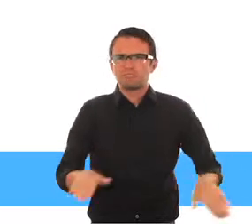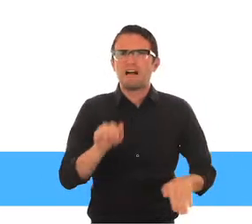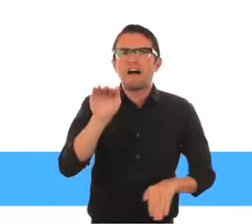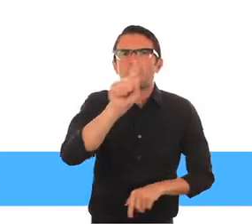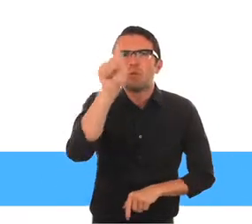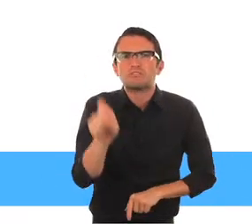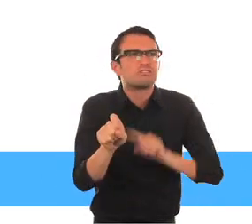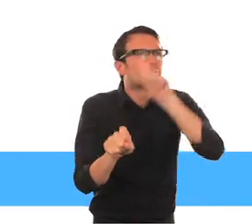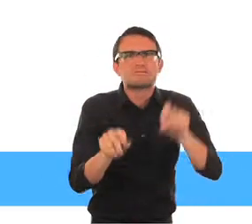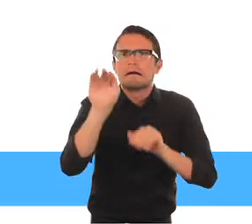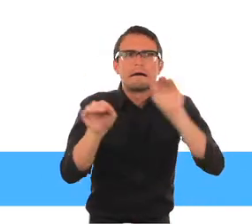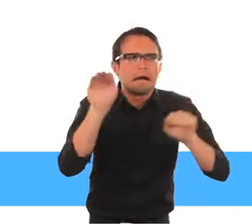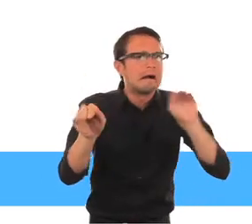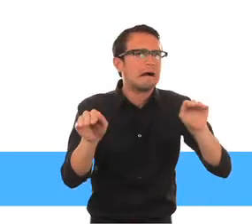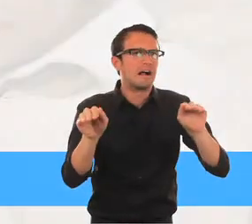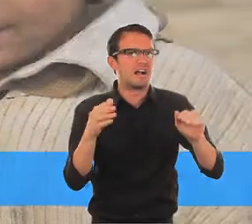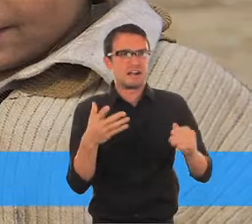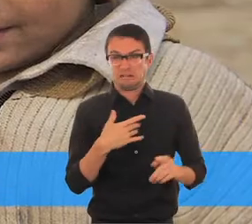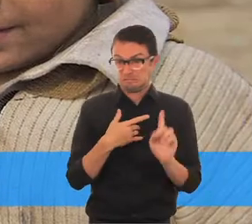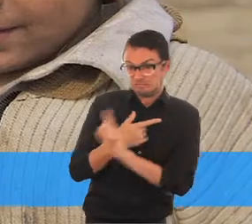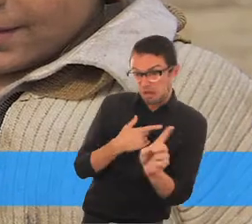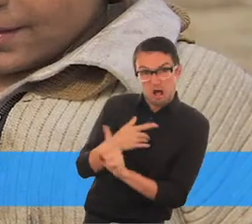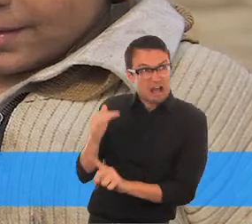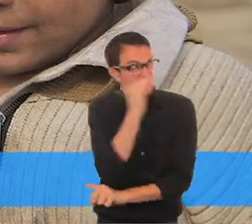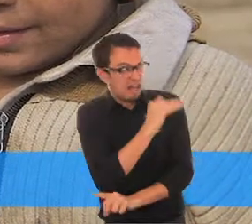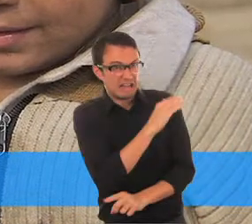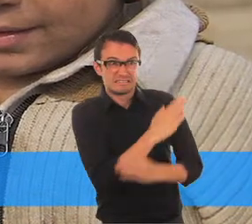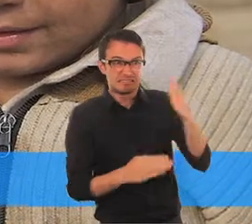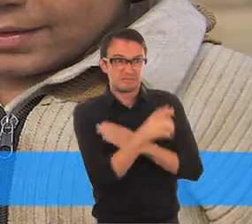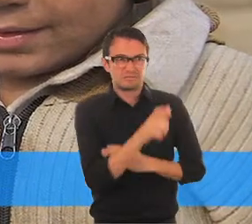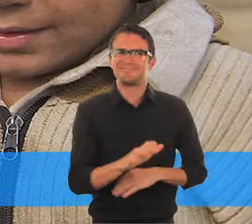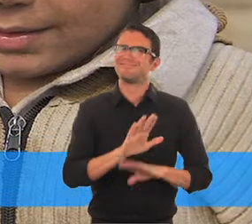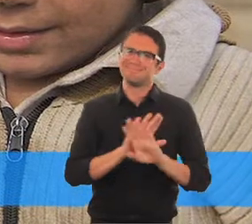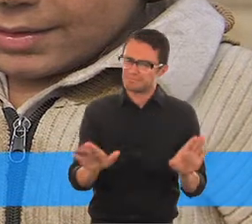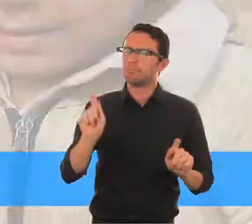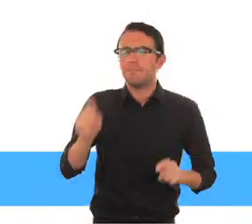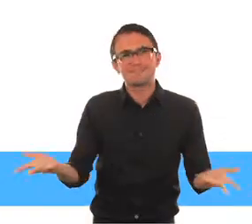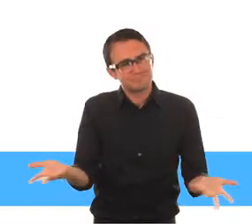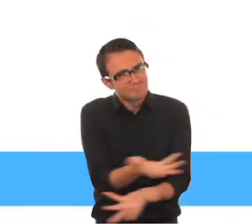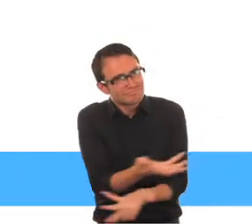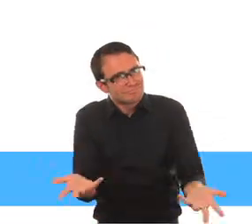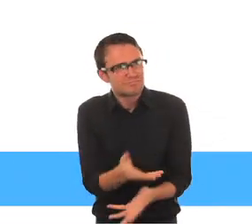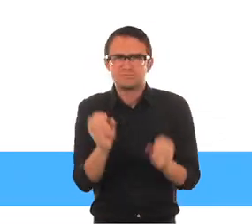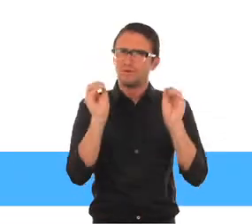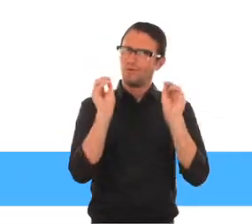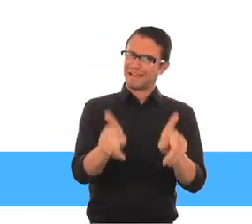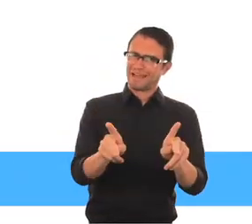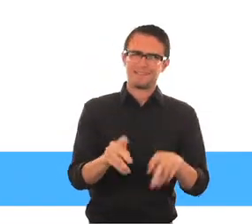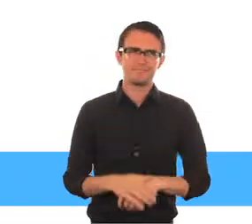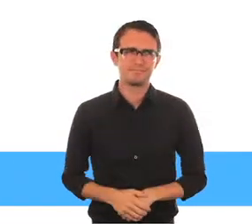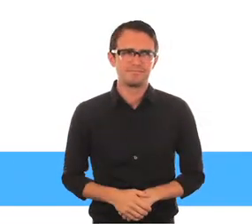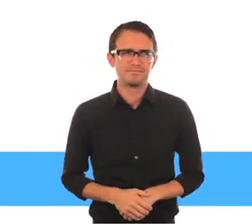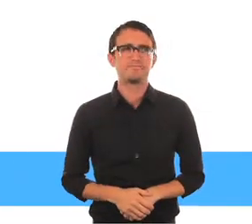personne handicapée, et on ne devrait pas les en empêcher. Enfant aveugle avec son ami. C'est un élément important pour le développement de l'enfant et pour la